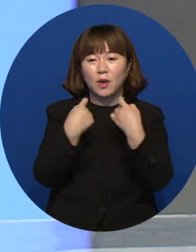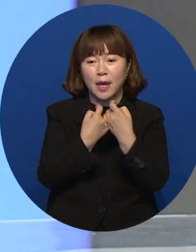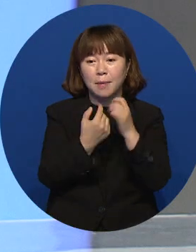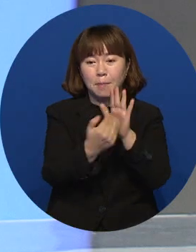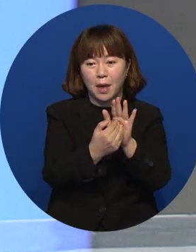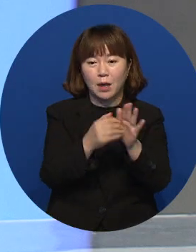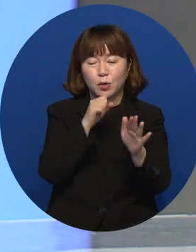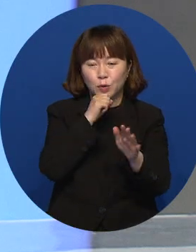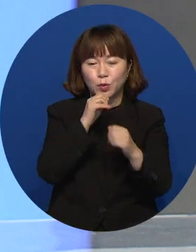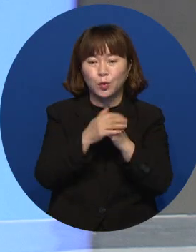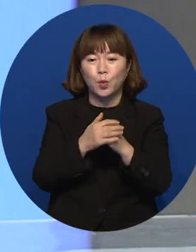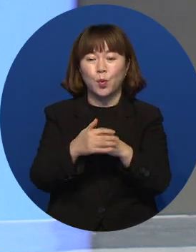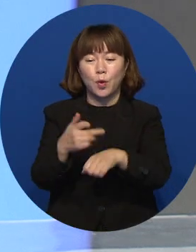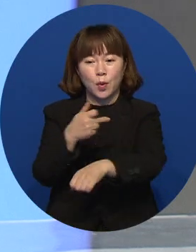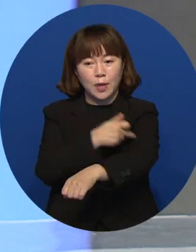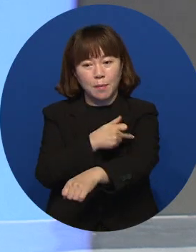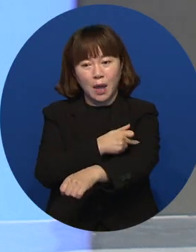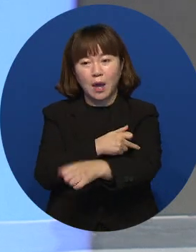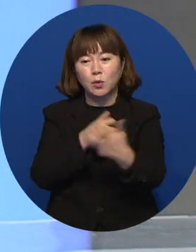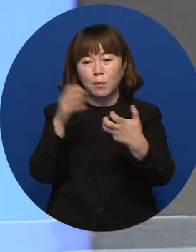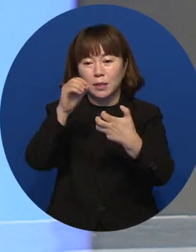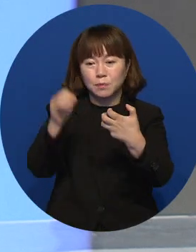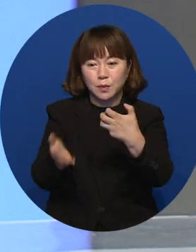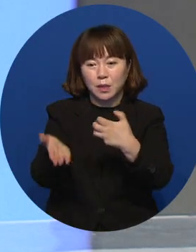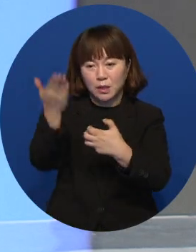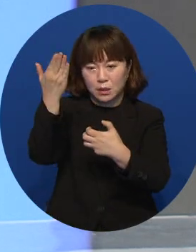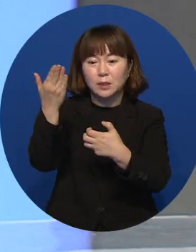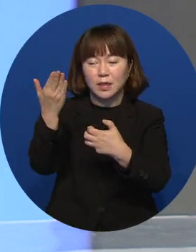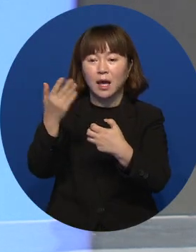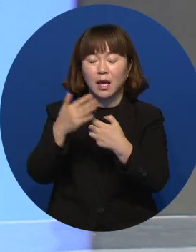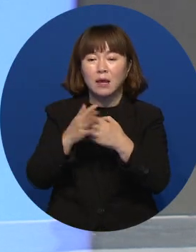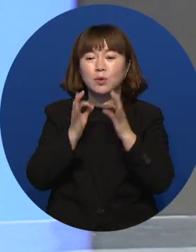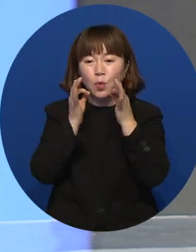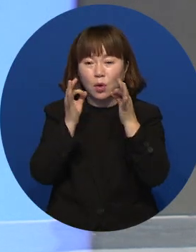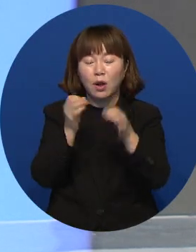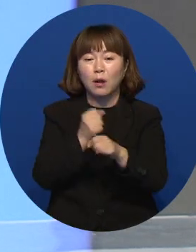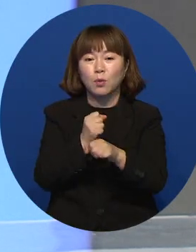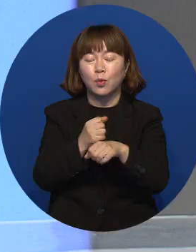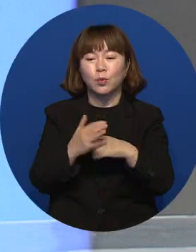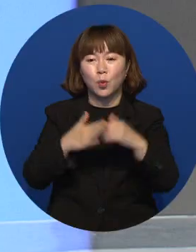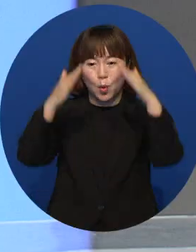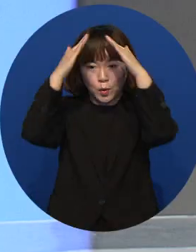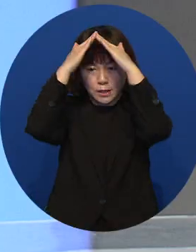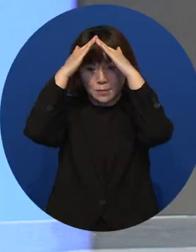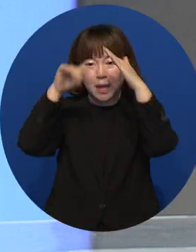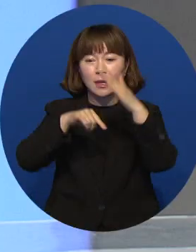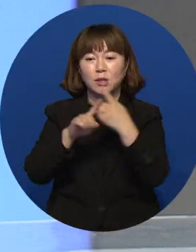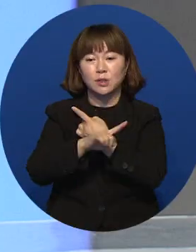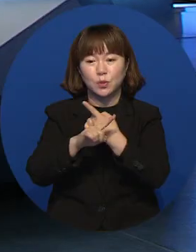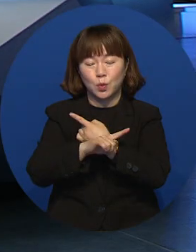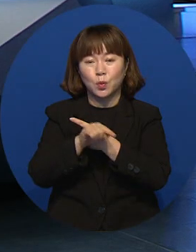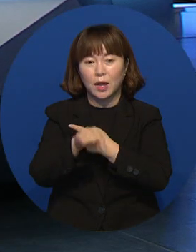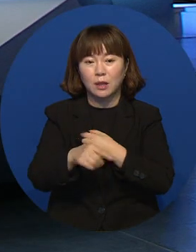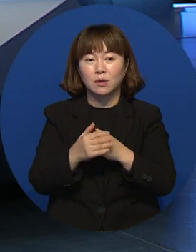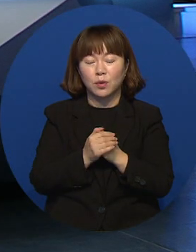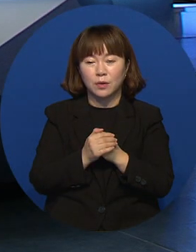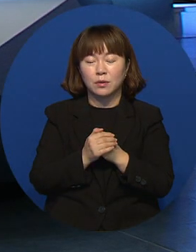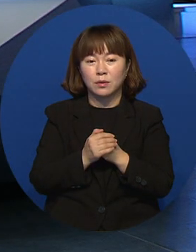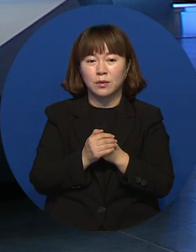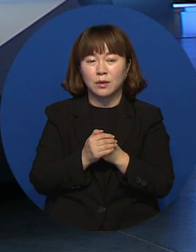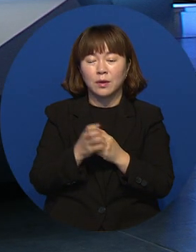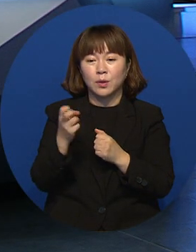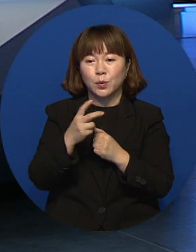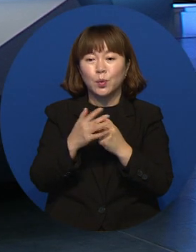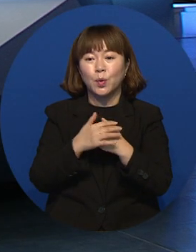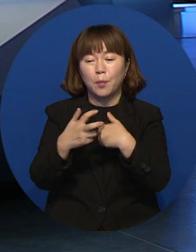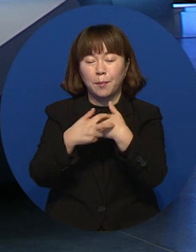그 다음에 철저하게 채택 치료를 준비 한다던가 그 다음에 이제 아까 말씀드린 것처럼 중증환자 전담 병원 경제학부 등으로 인해서